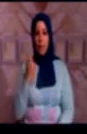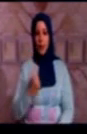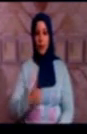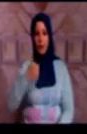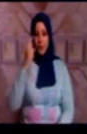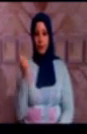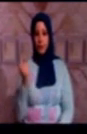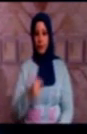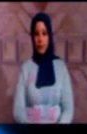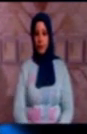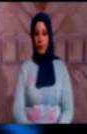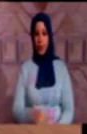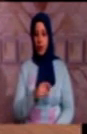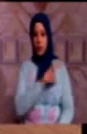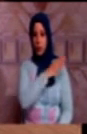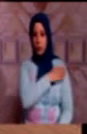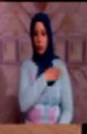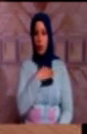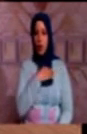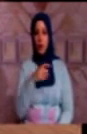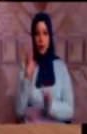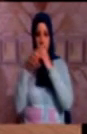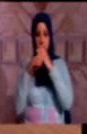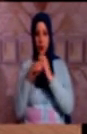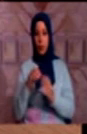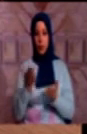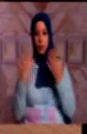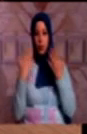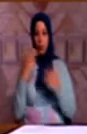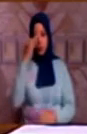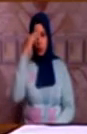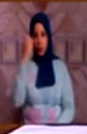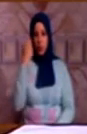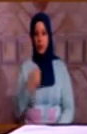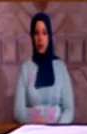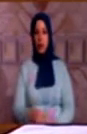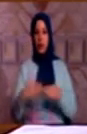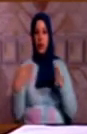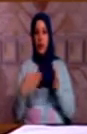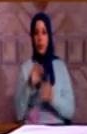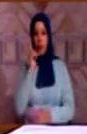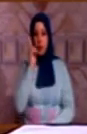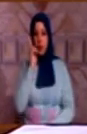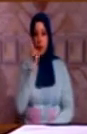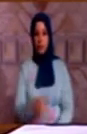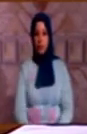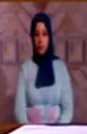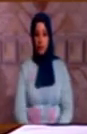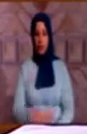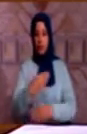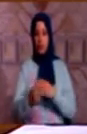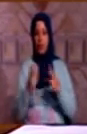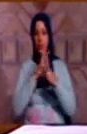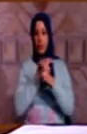منار غانم عضو المركز الاعلامي بالهيئه العامه للارصاد الجويه بشكرك شكرا جزيلا انتهت فقرتنا الاخباريه بعد